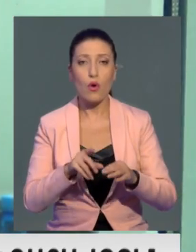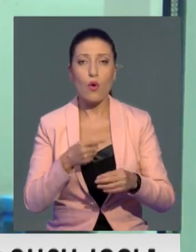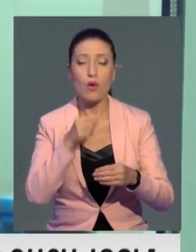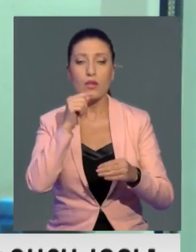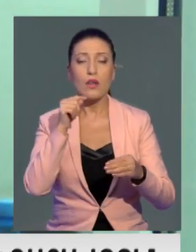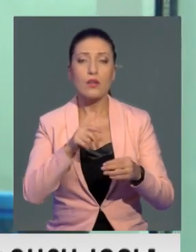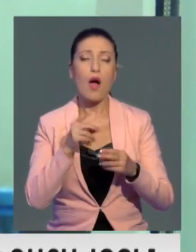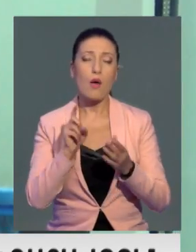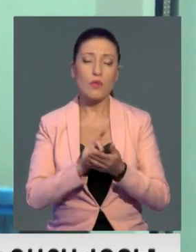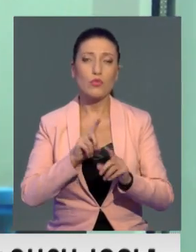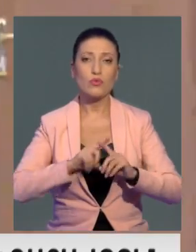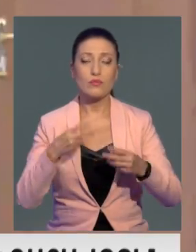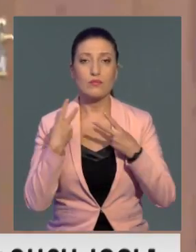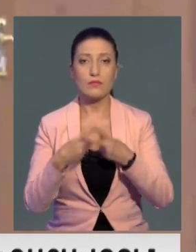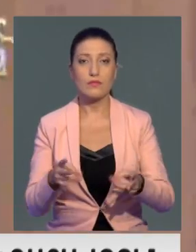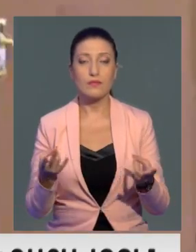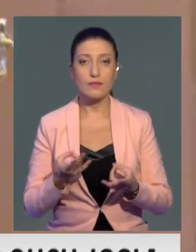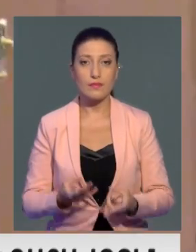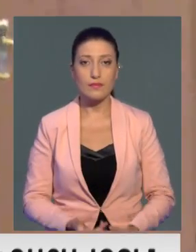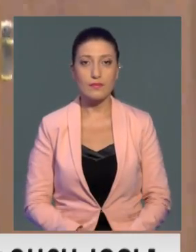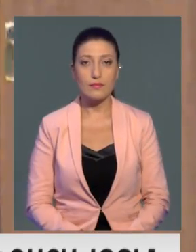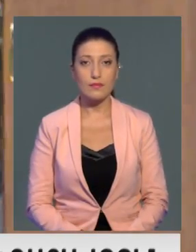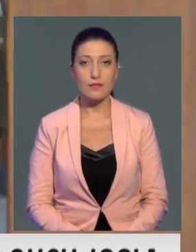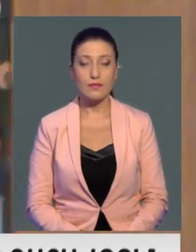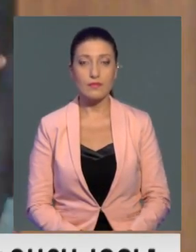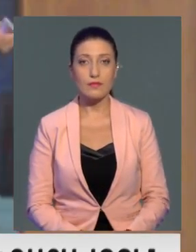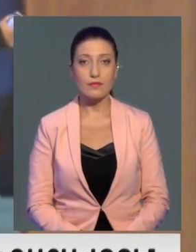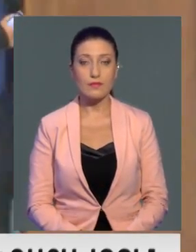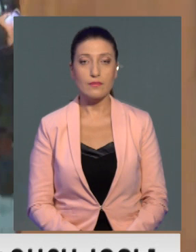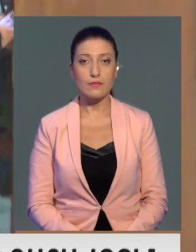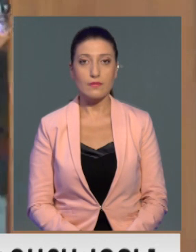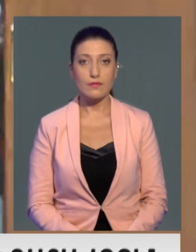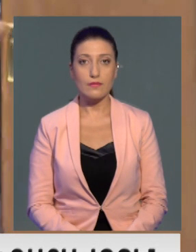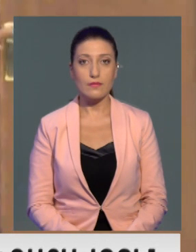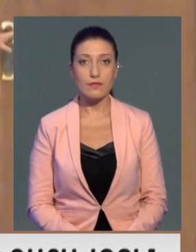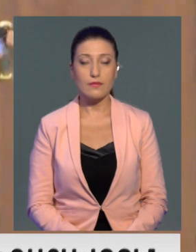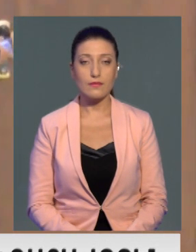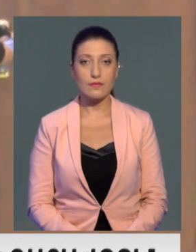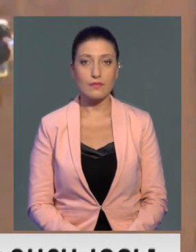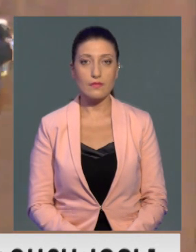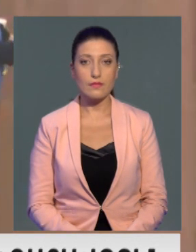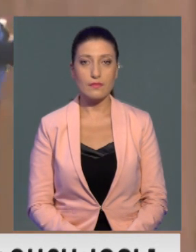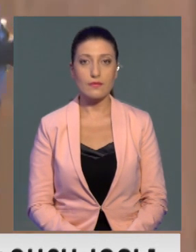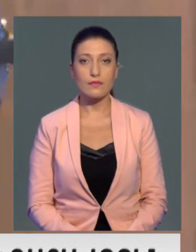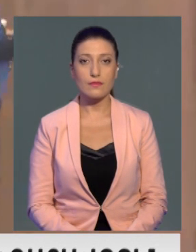միջոց, ազատ արձակել։